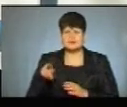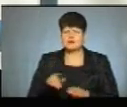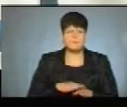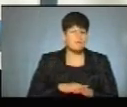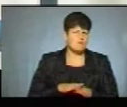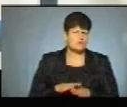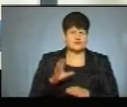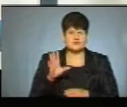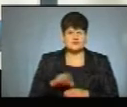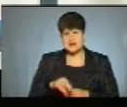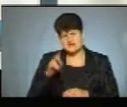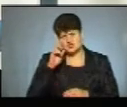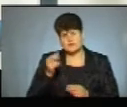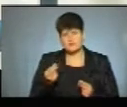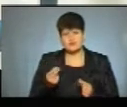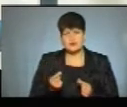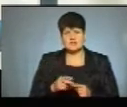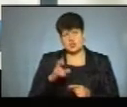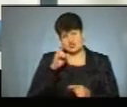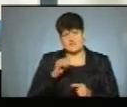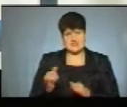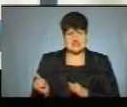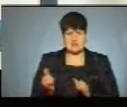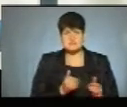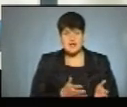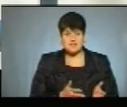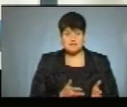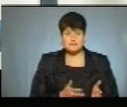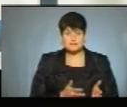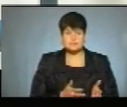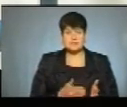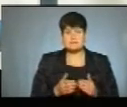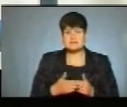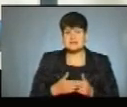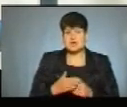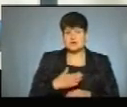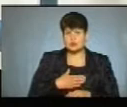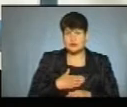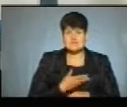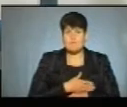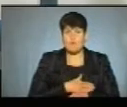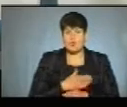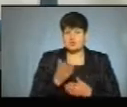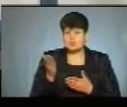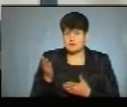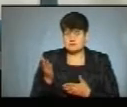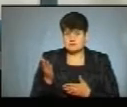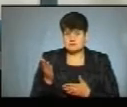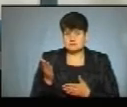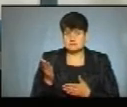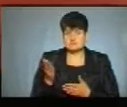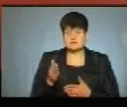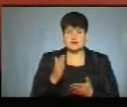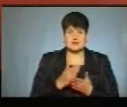йде державне фінансування і державне забезпечення. Наприклад, ну, близька до нас Польща, тобто є харцежі,